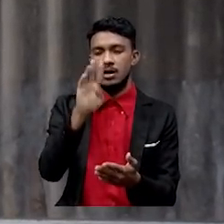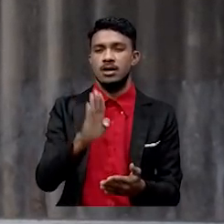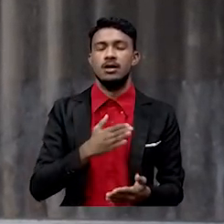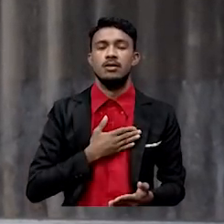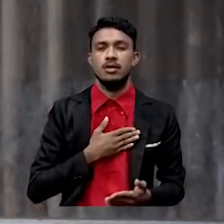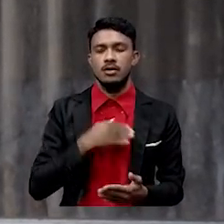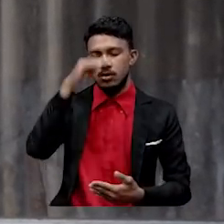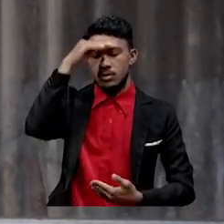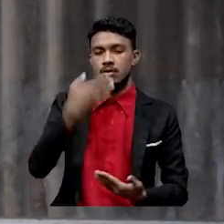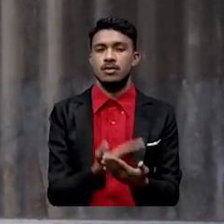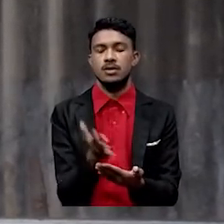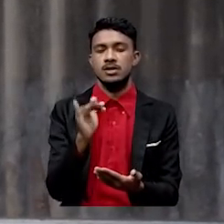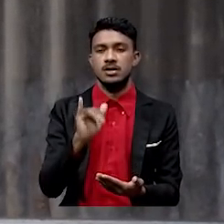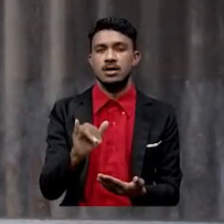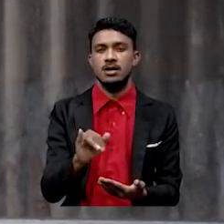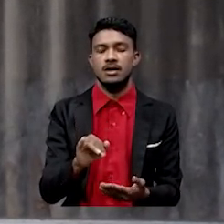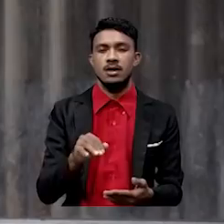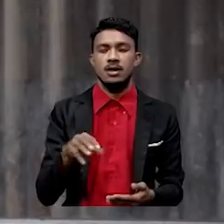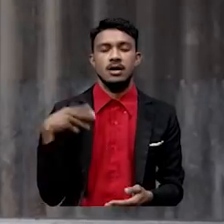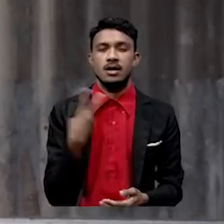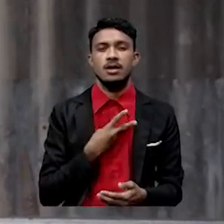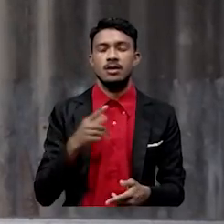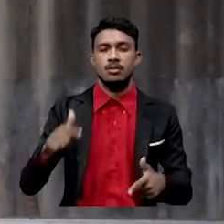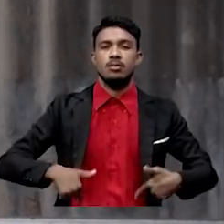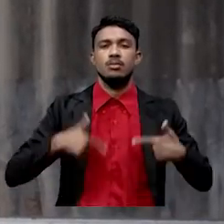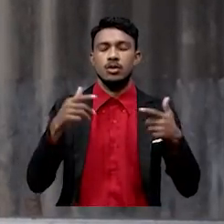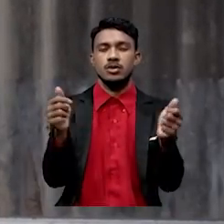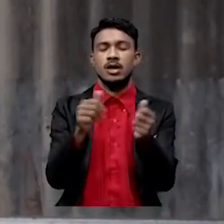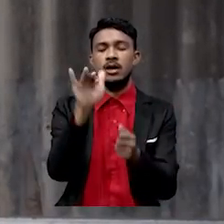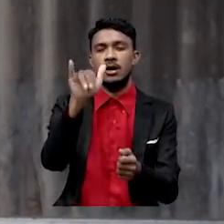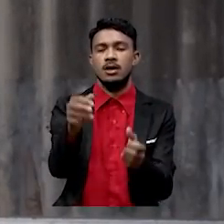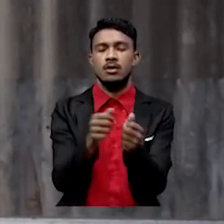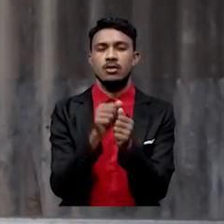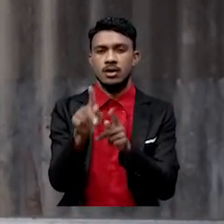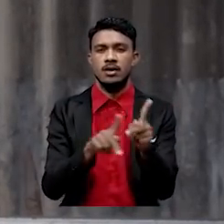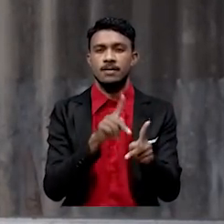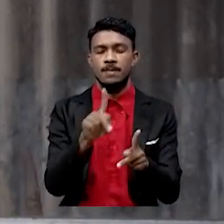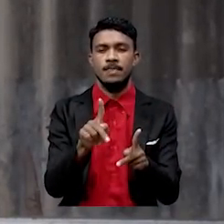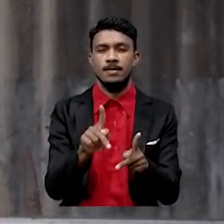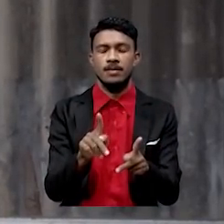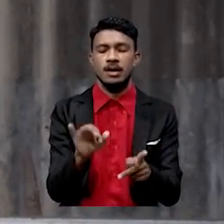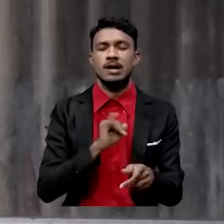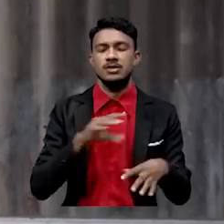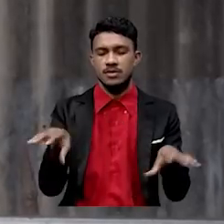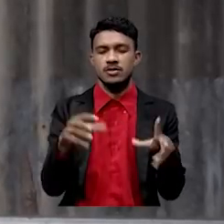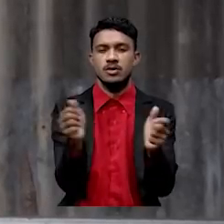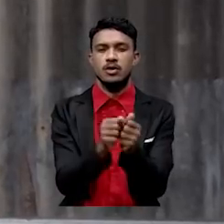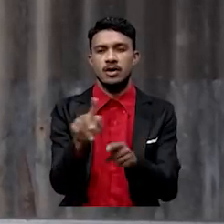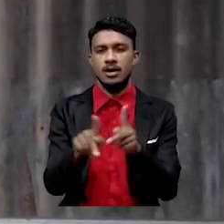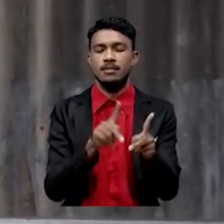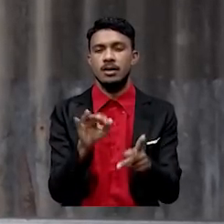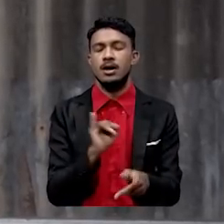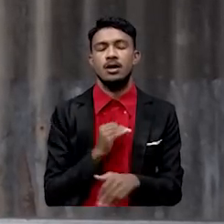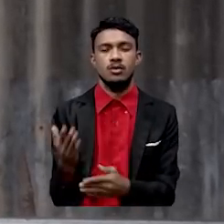dia mah bahira oh ini tahanu ini tan main dar bayi naka apa ini mah for dispensa bayi lah ya apa servis oh ema aku dulu tahanu